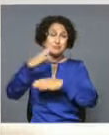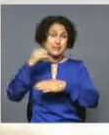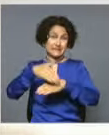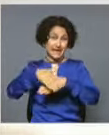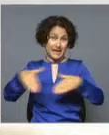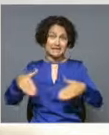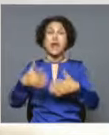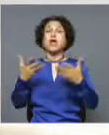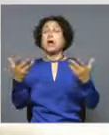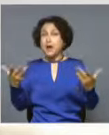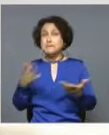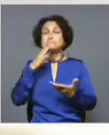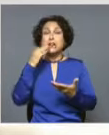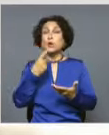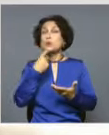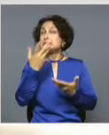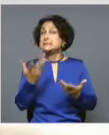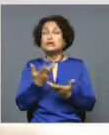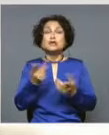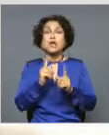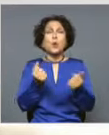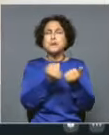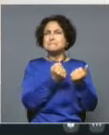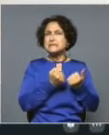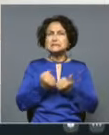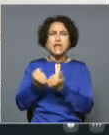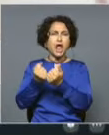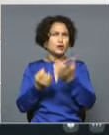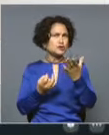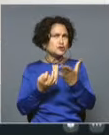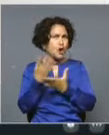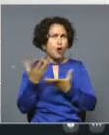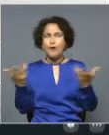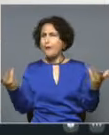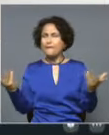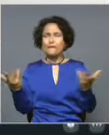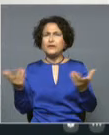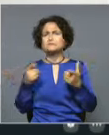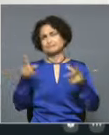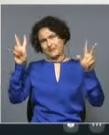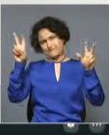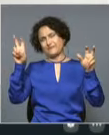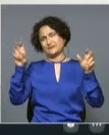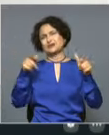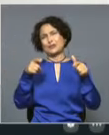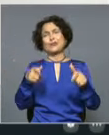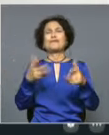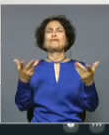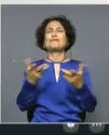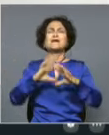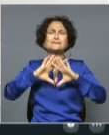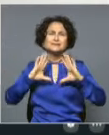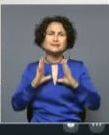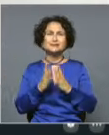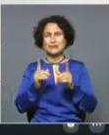откривате българоезични, както вие казвате? Тези нови места, разбира се, нови в кавички, са всички онези места,